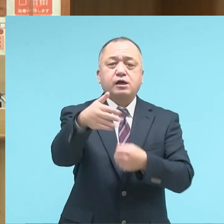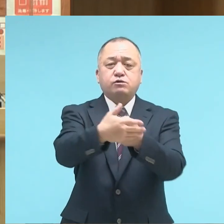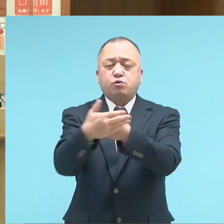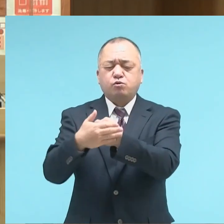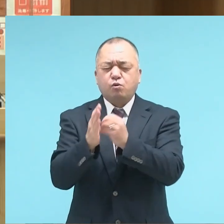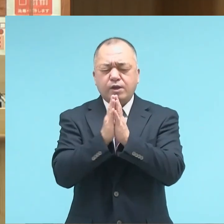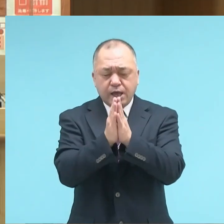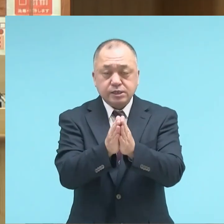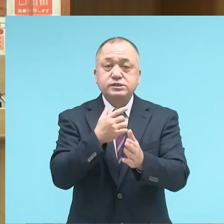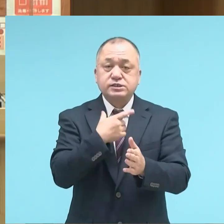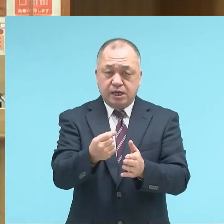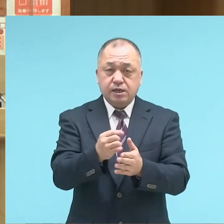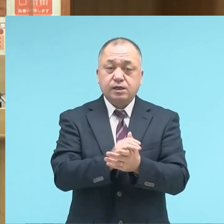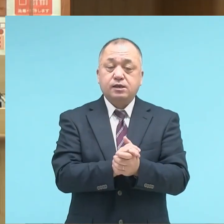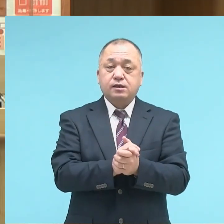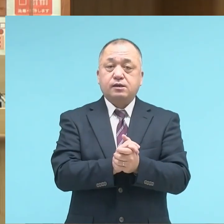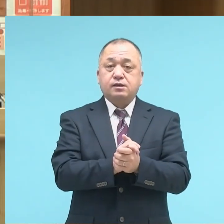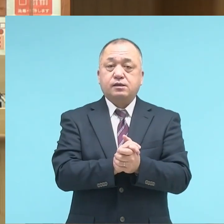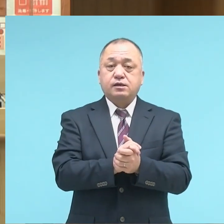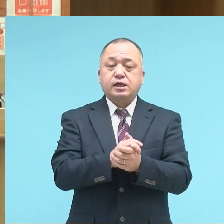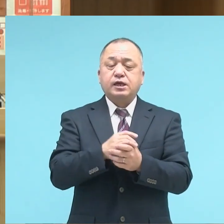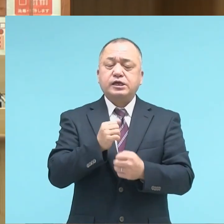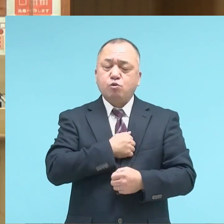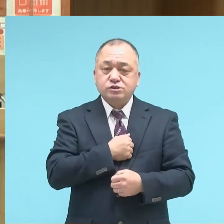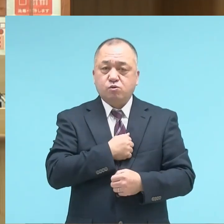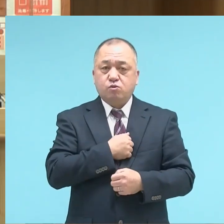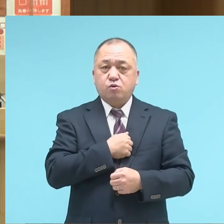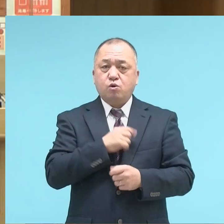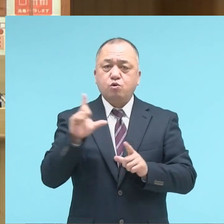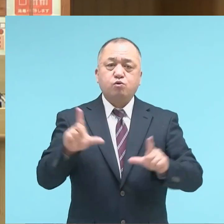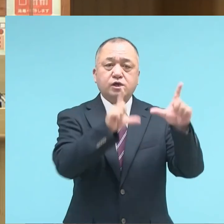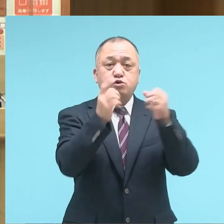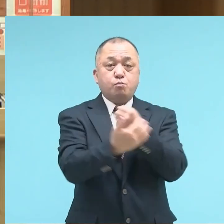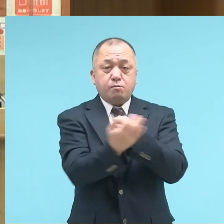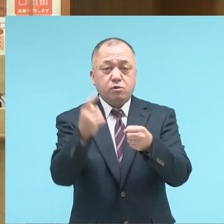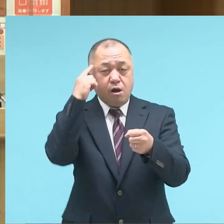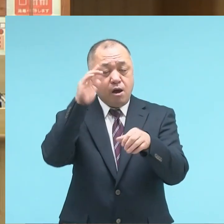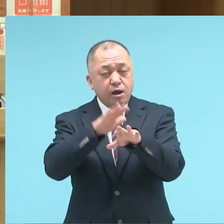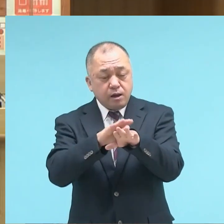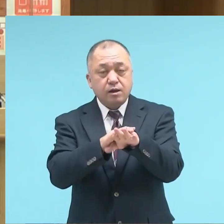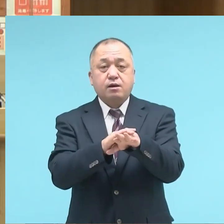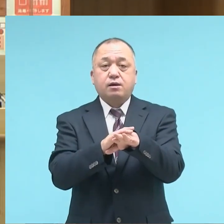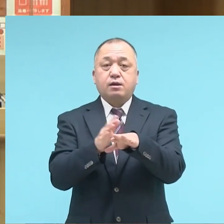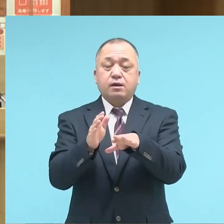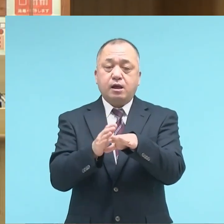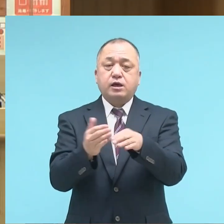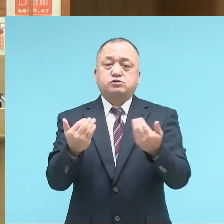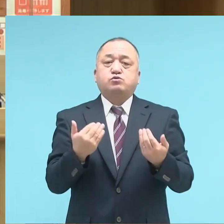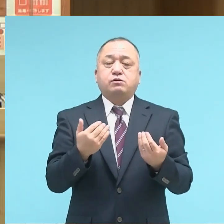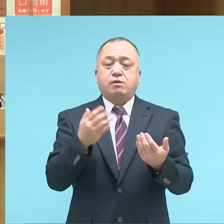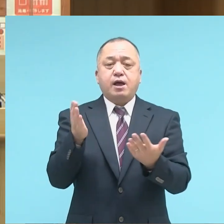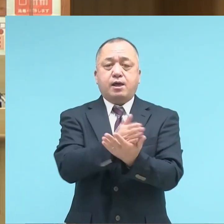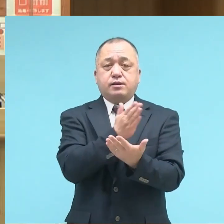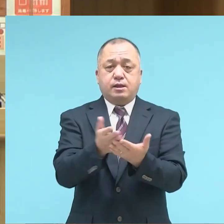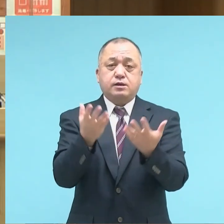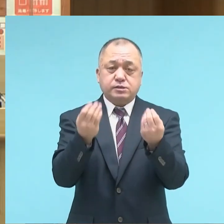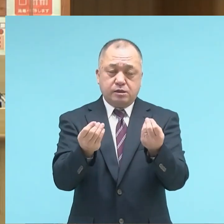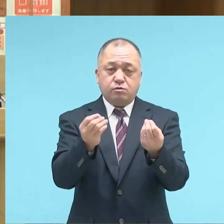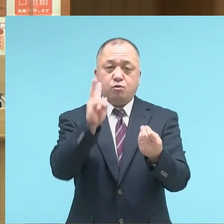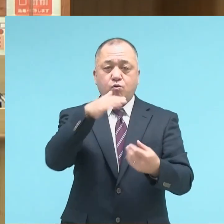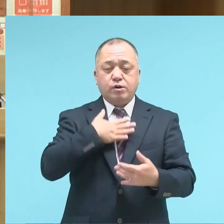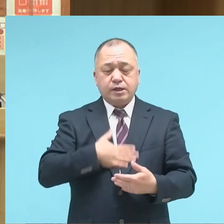ご協力をいただく、そのことが、命と暮らし守るという観点から、必要だということで判断したということ